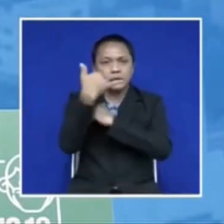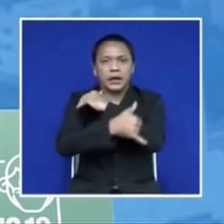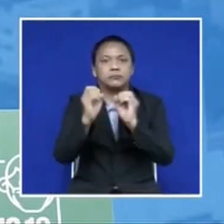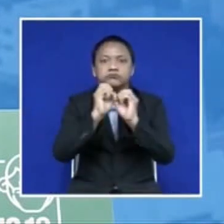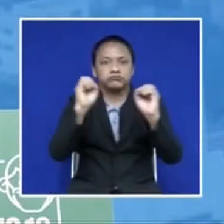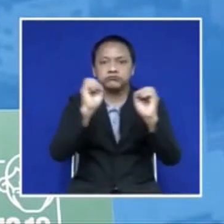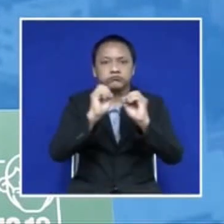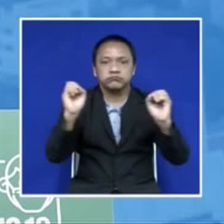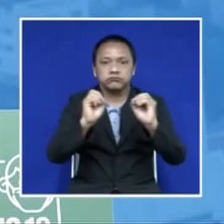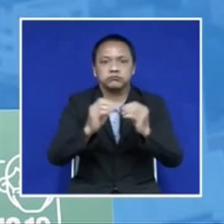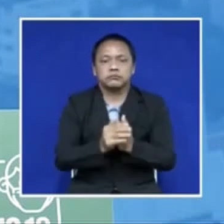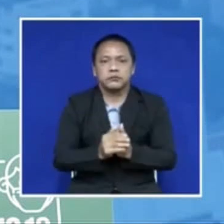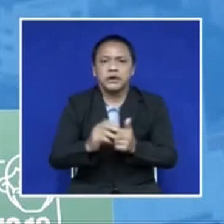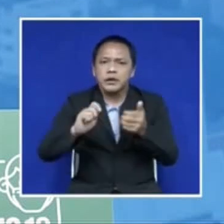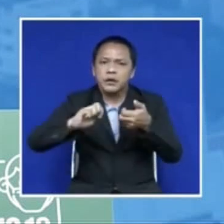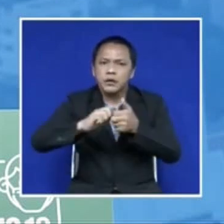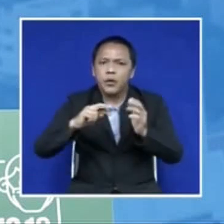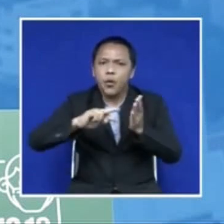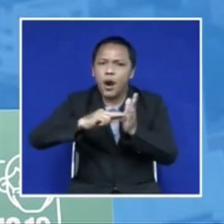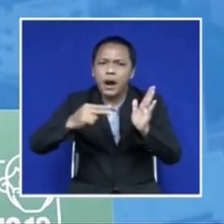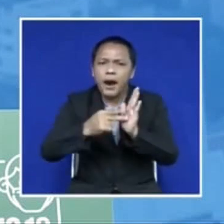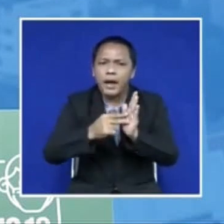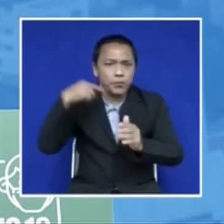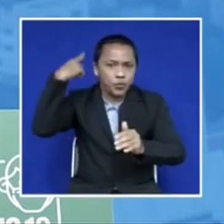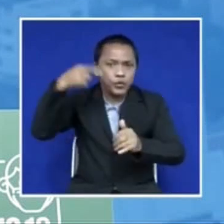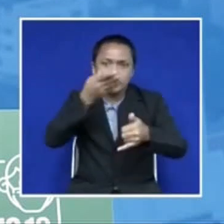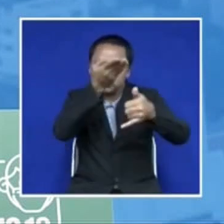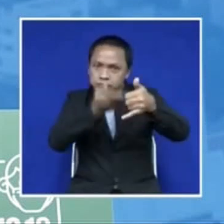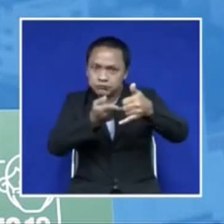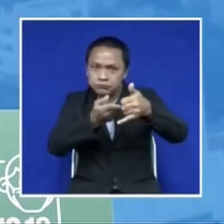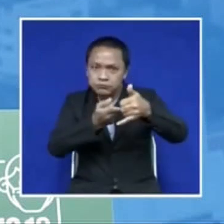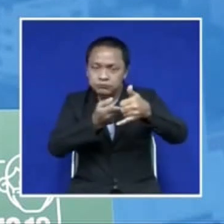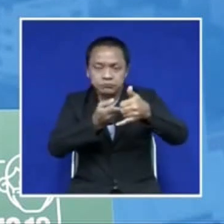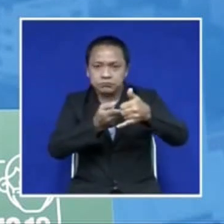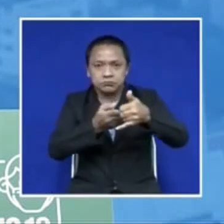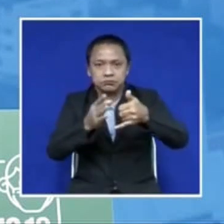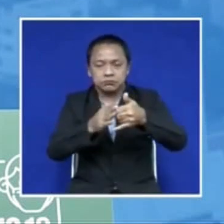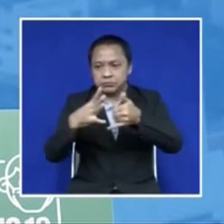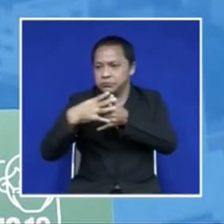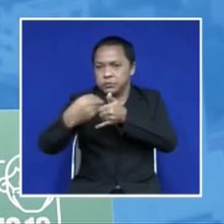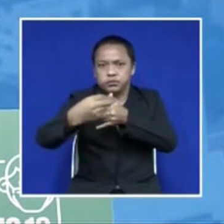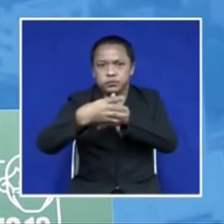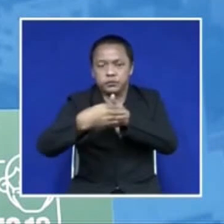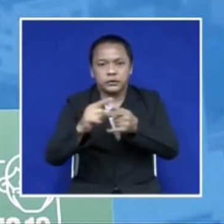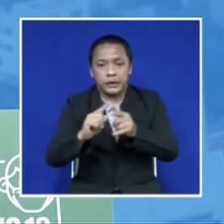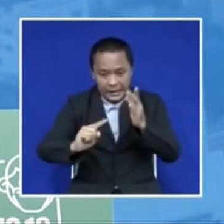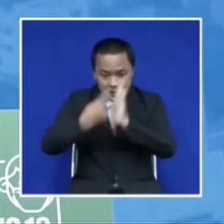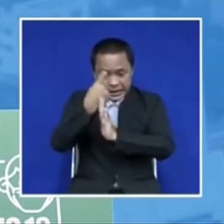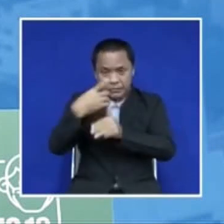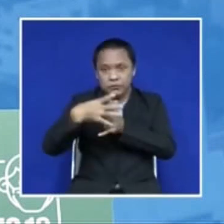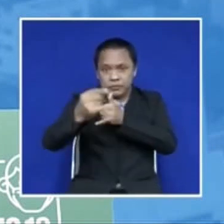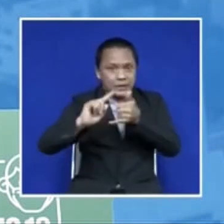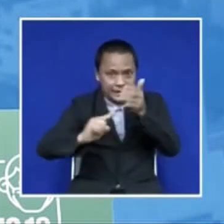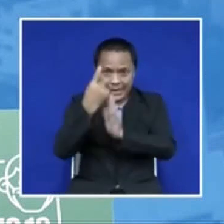กันบางส่วนแล้วนะครับข้อมูลบุคคลเหล่านี้มีทุกรายนำมาสอบสวนโรคแล้วการพบผู้ป่วยจำนวนมากมีการกัดตัวใน